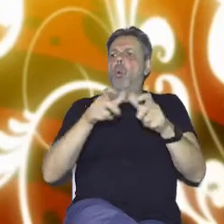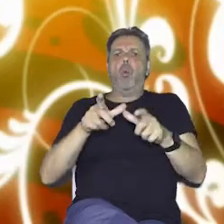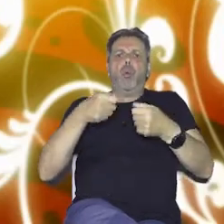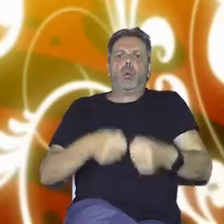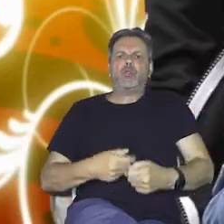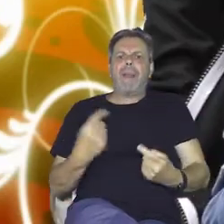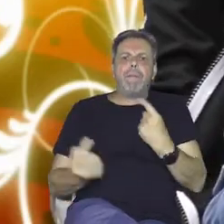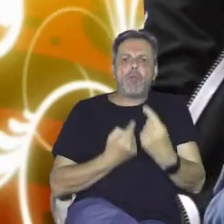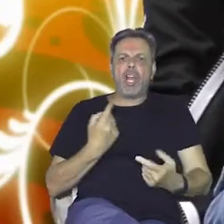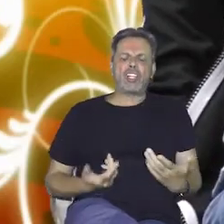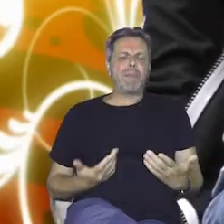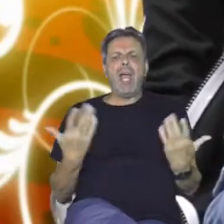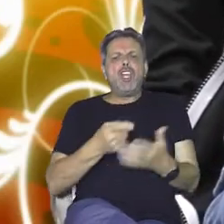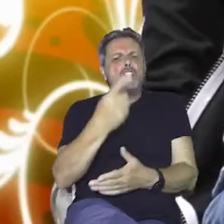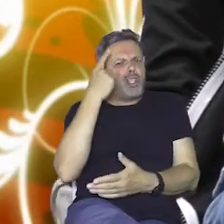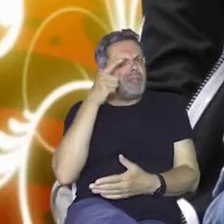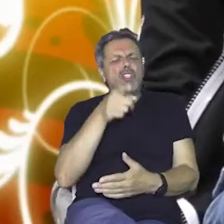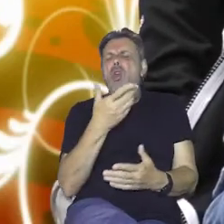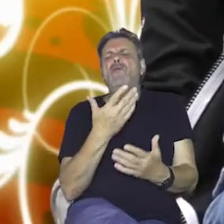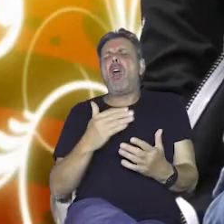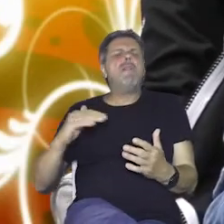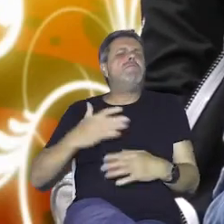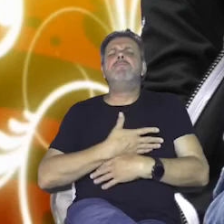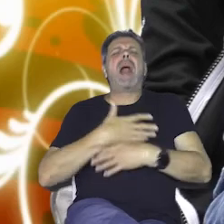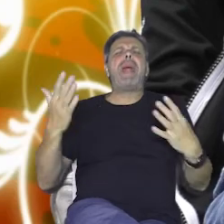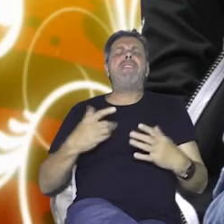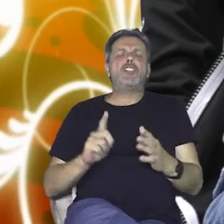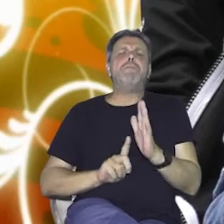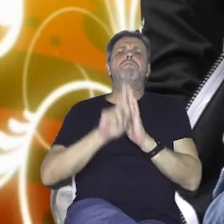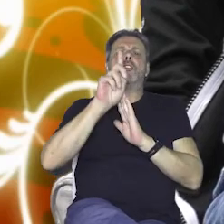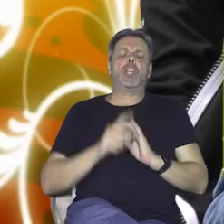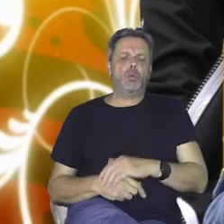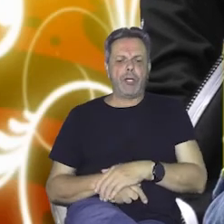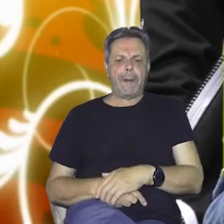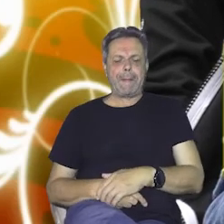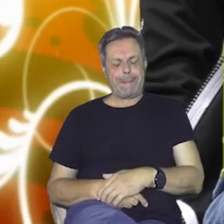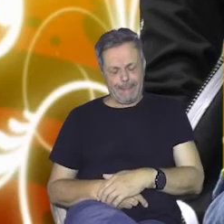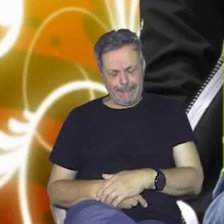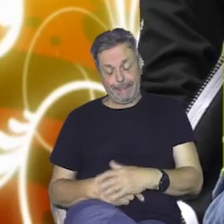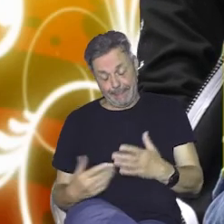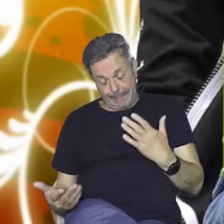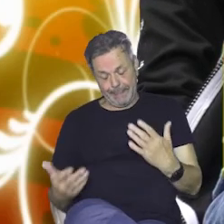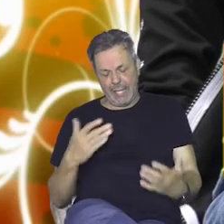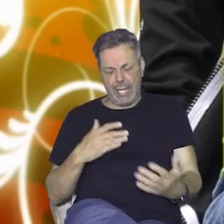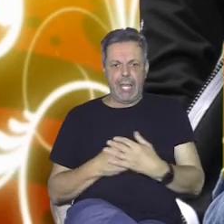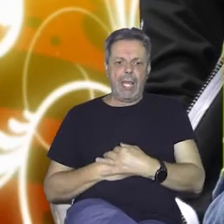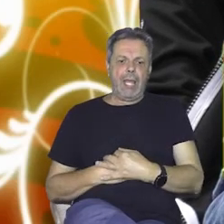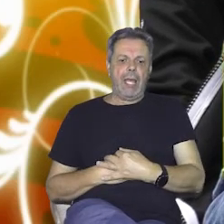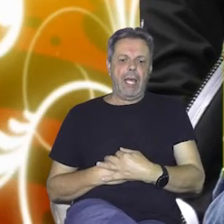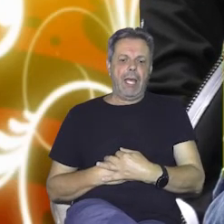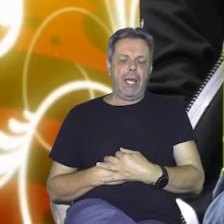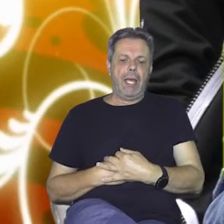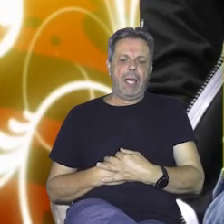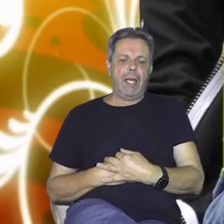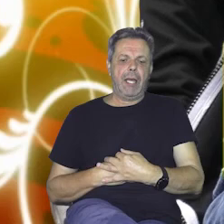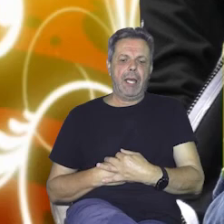Da. Što ti misliš što je tvoje najveće postignuće? Najveće postignuće? Pa, kad bi ovako